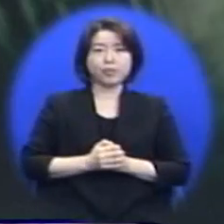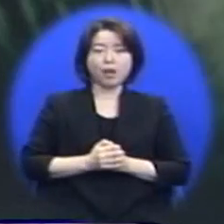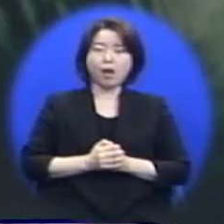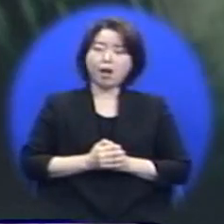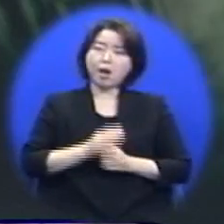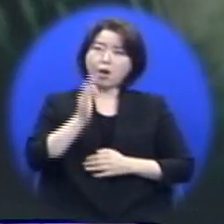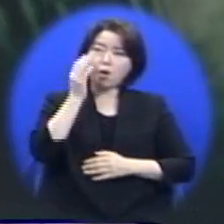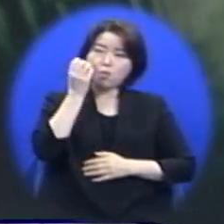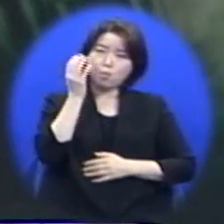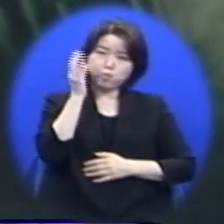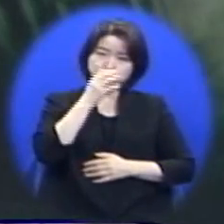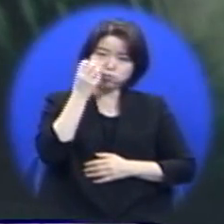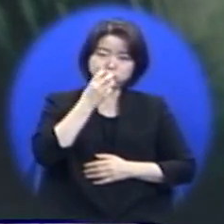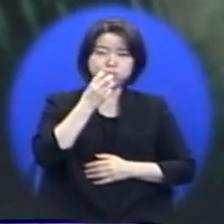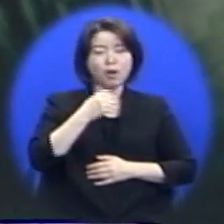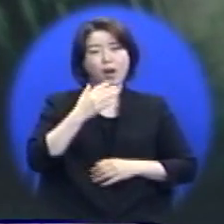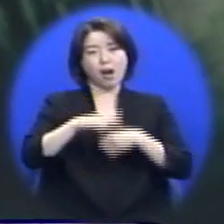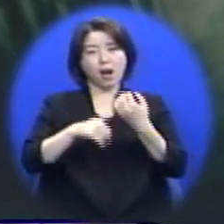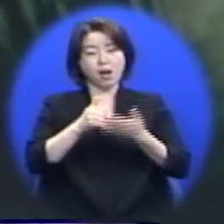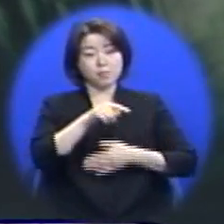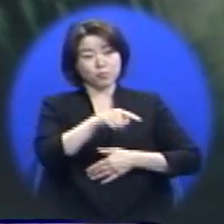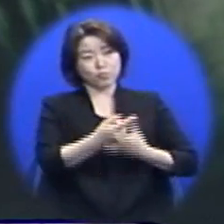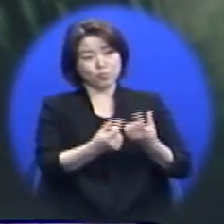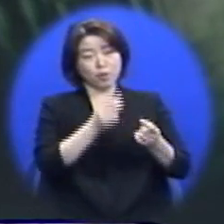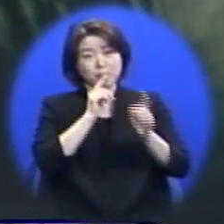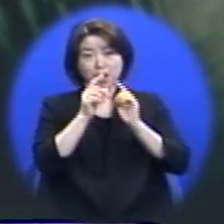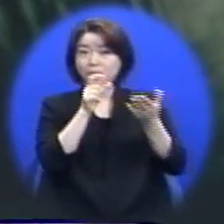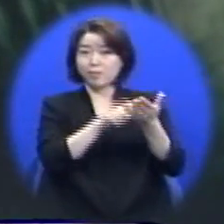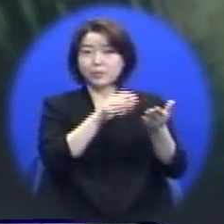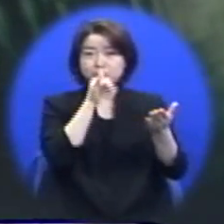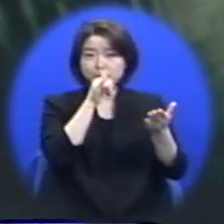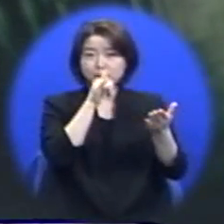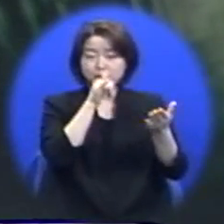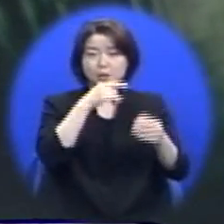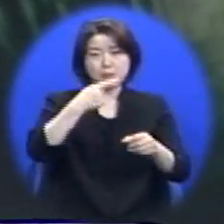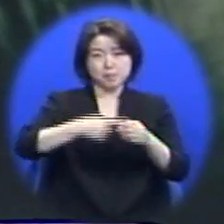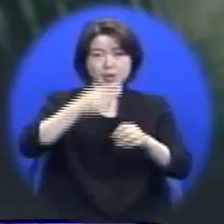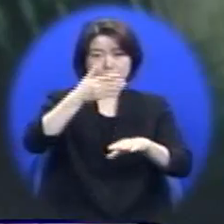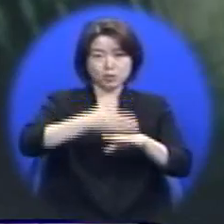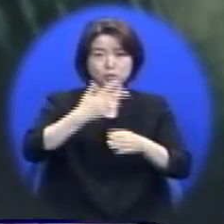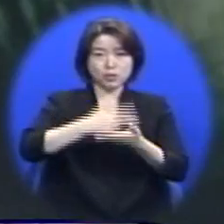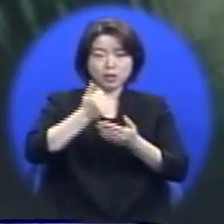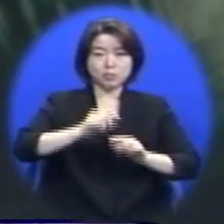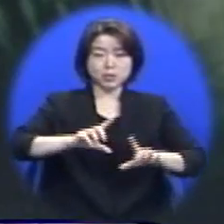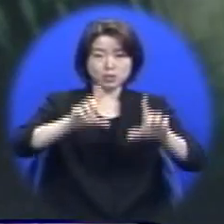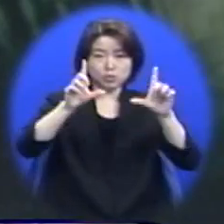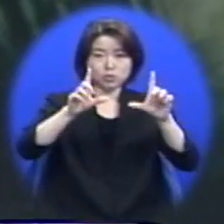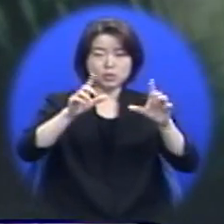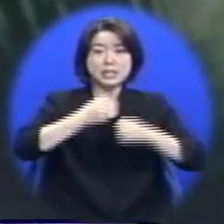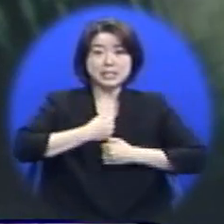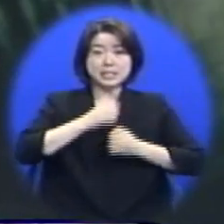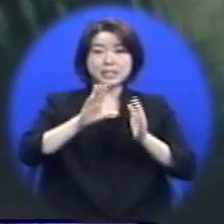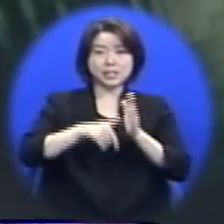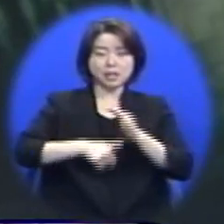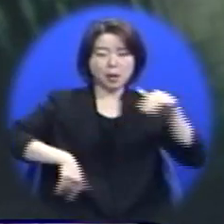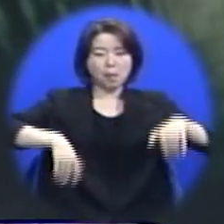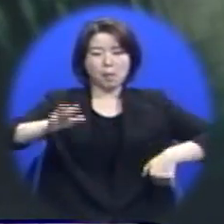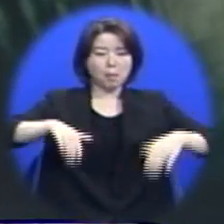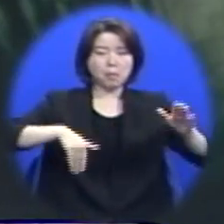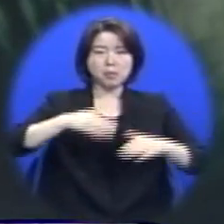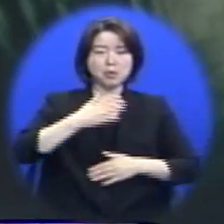하나님이 이렇게까지 말씀하셨어. 맥주감사주의를 지킬 때 빈손으로 내 얼굴을 보지 말지니라.